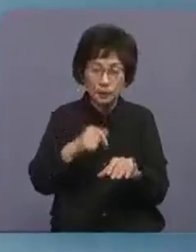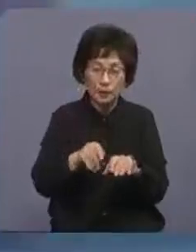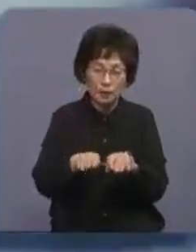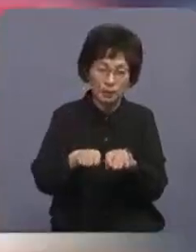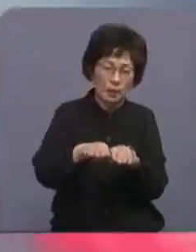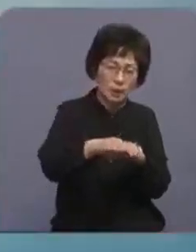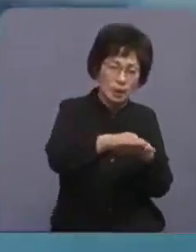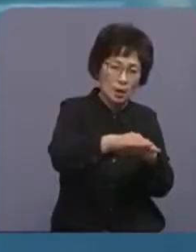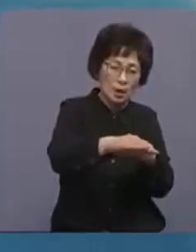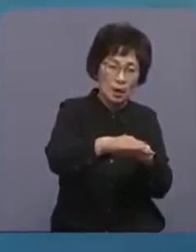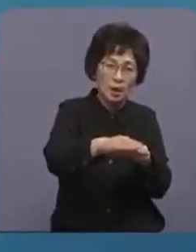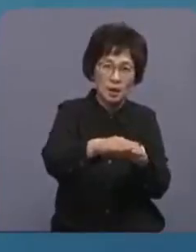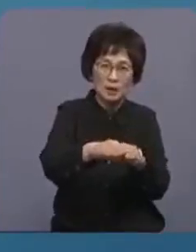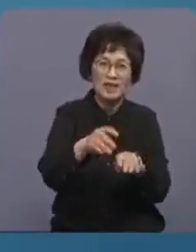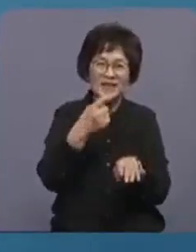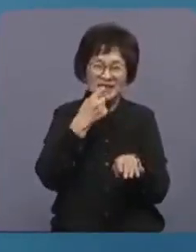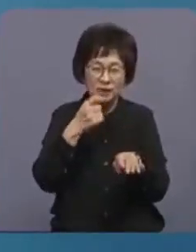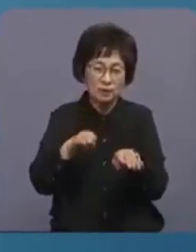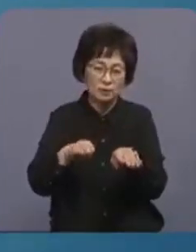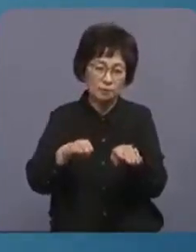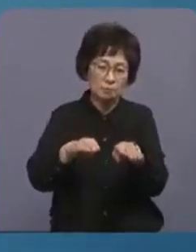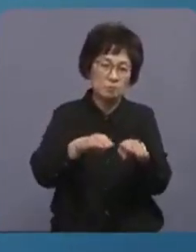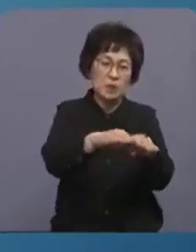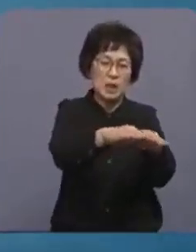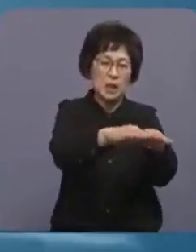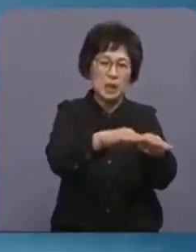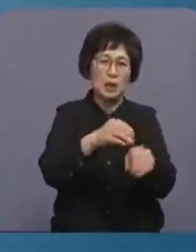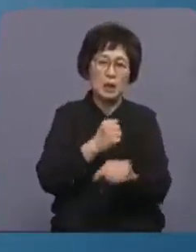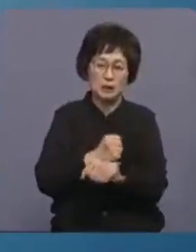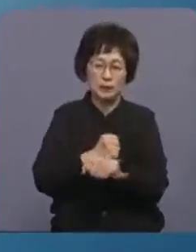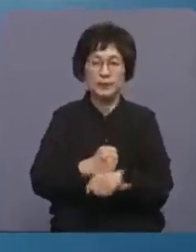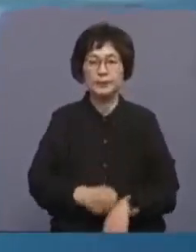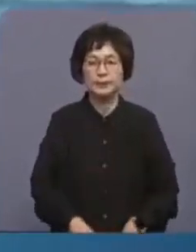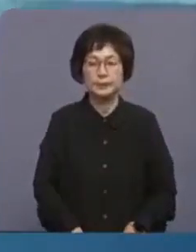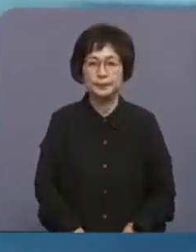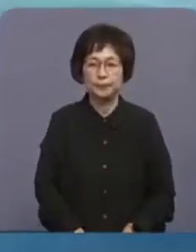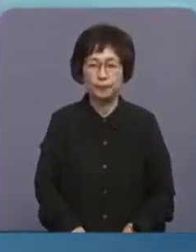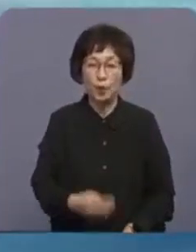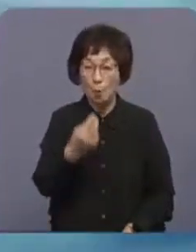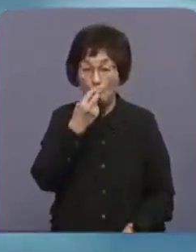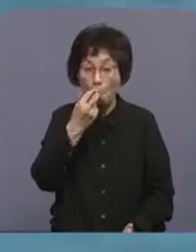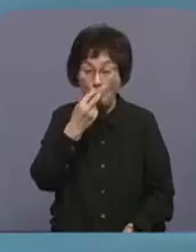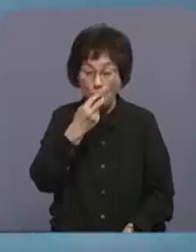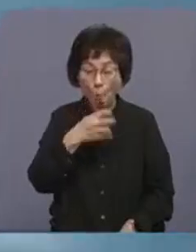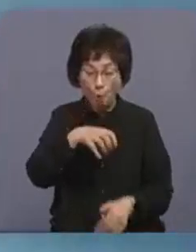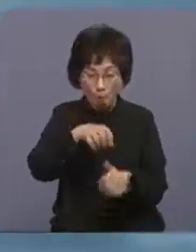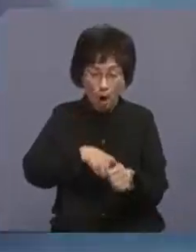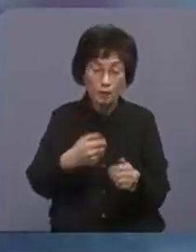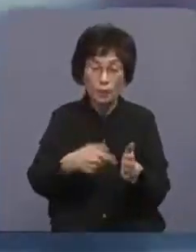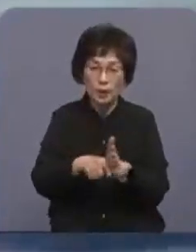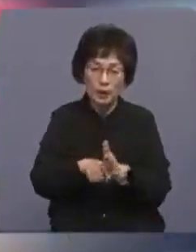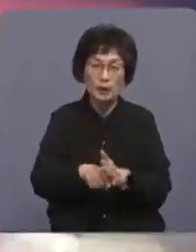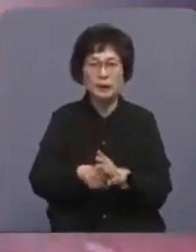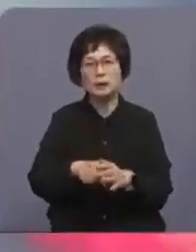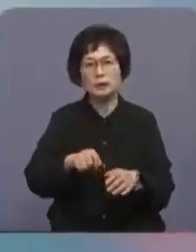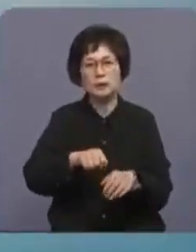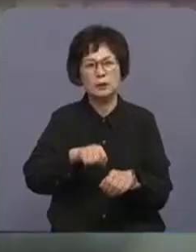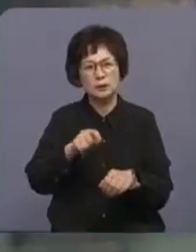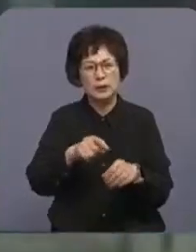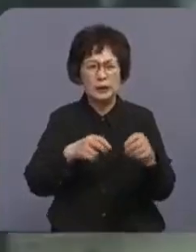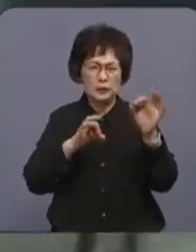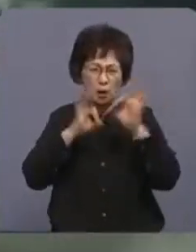달리던 승용차 한 대가 흰색 승용차를 옆에서 들이받습니다. 보험금을 타기 위해 고의로 사고를 낸